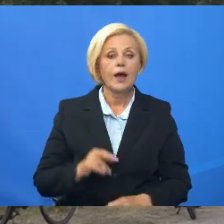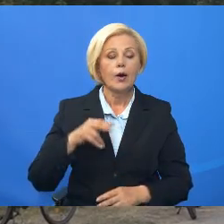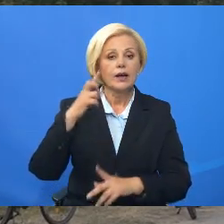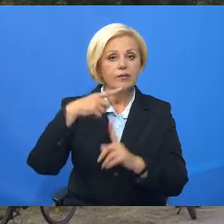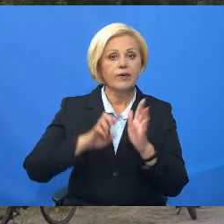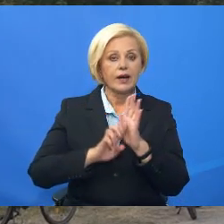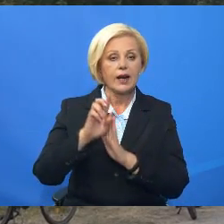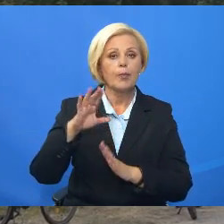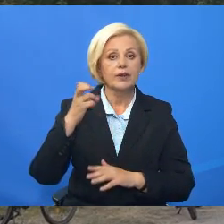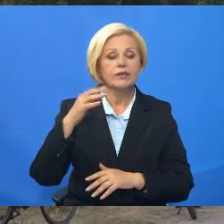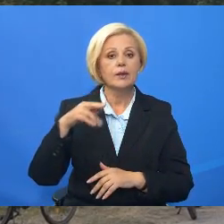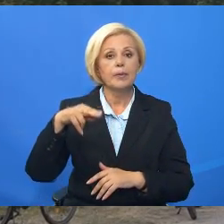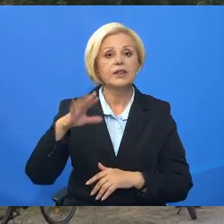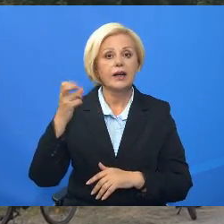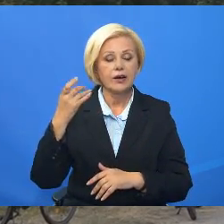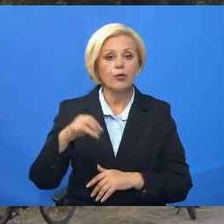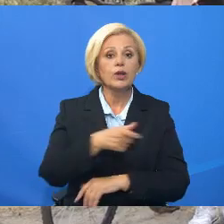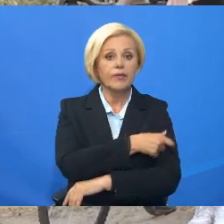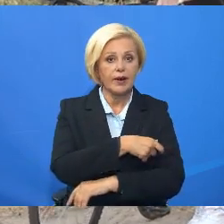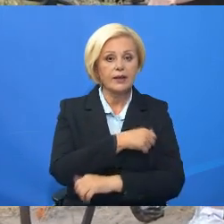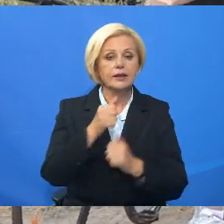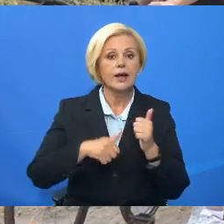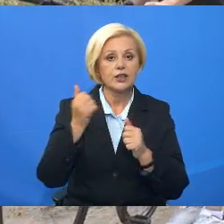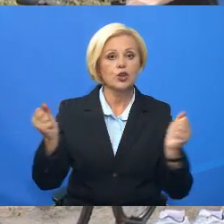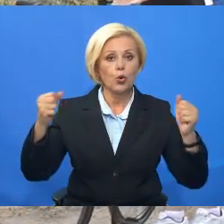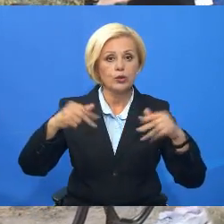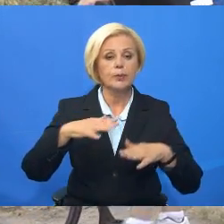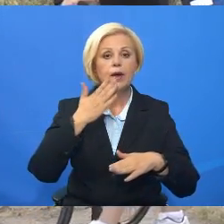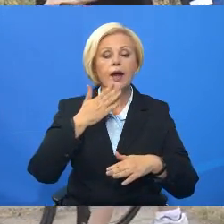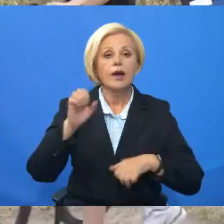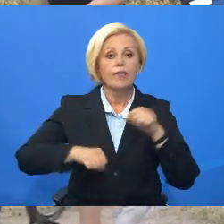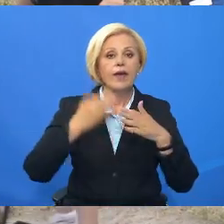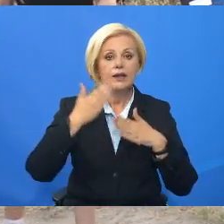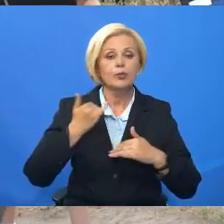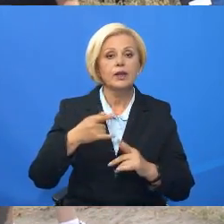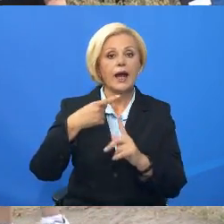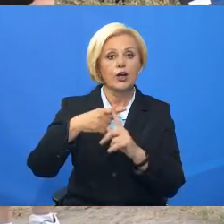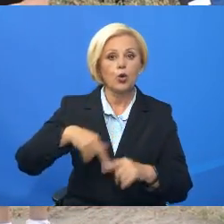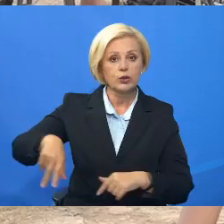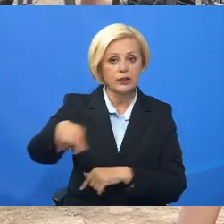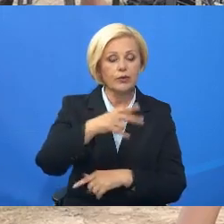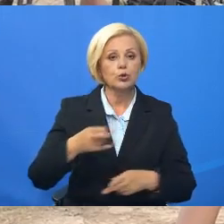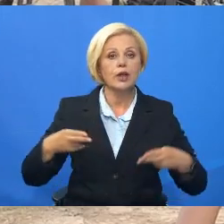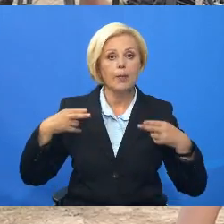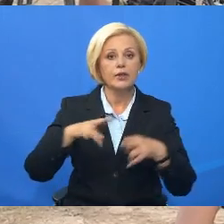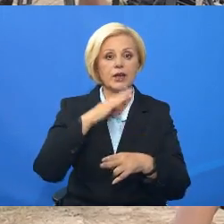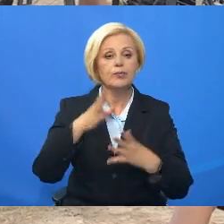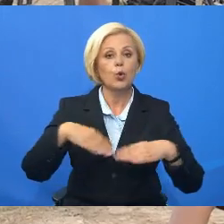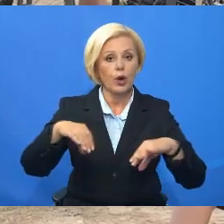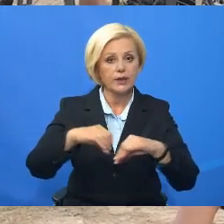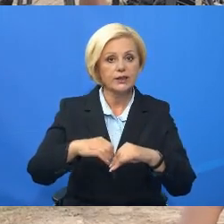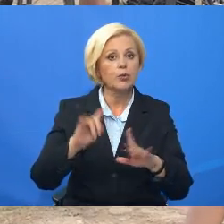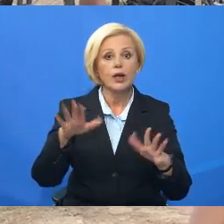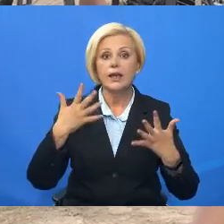святых благаверных Пятра і Феўроніі ў Калінкавічах кожны год збірае велааматараў для хроснага ходу. Многія сюды прыязджаюць сем'ямі, і не